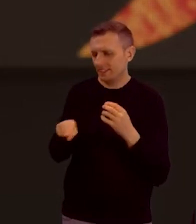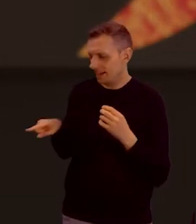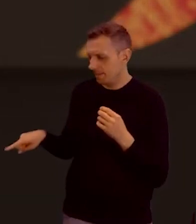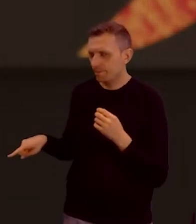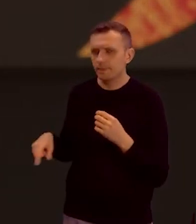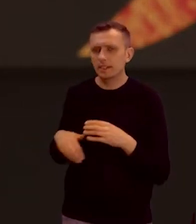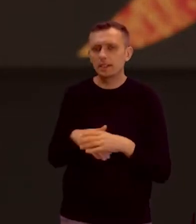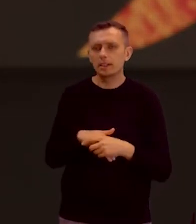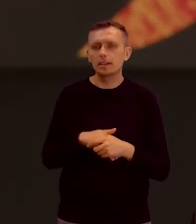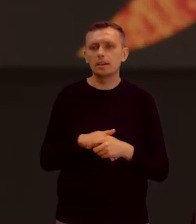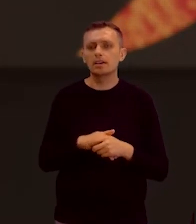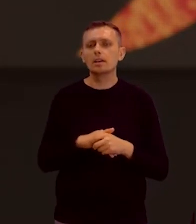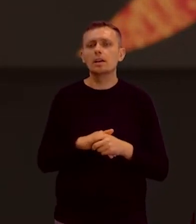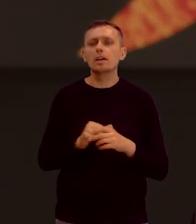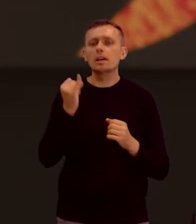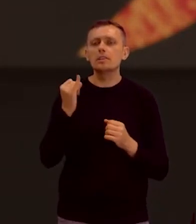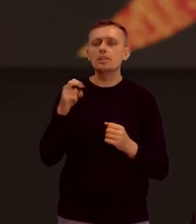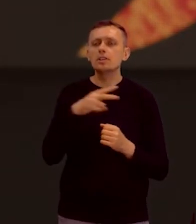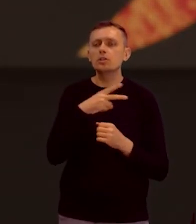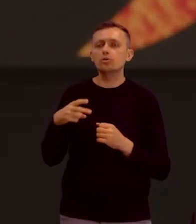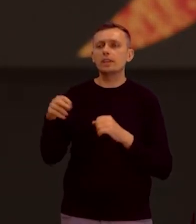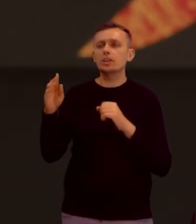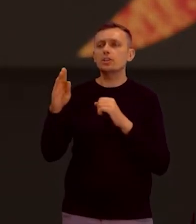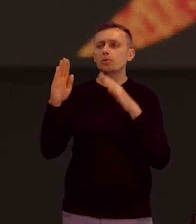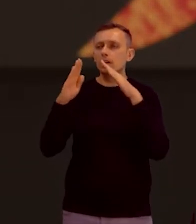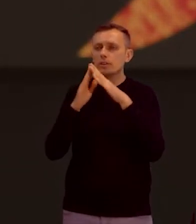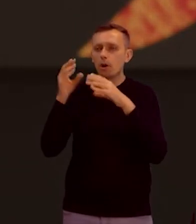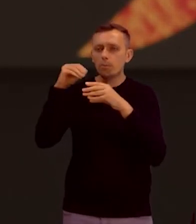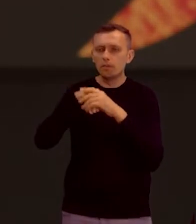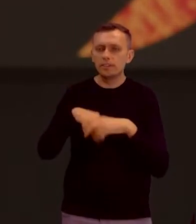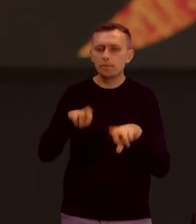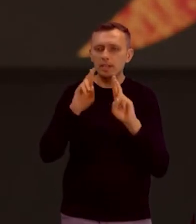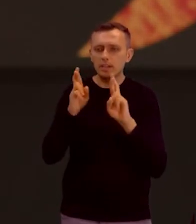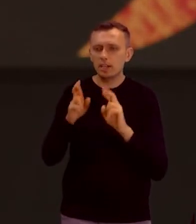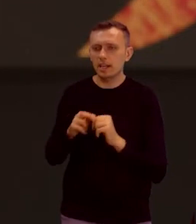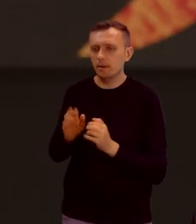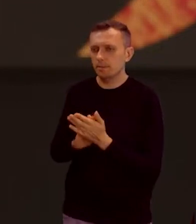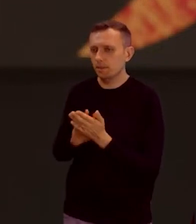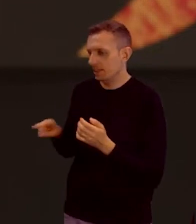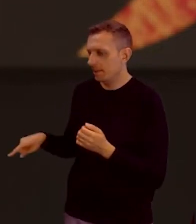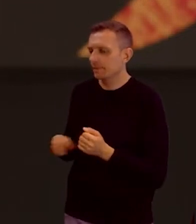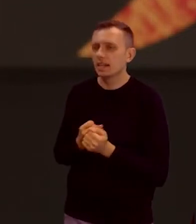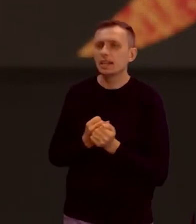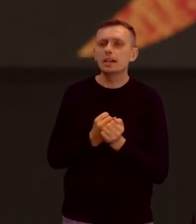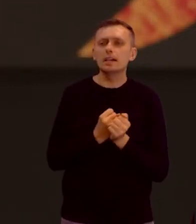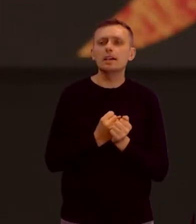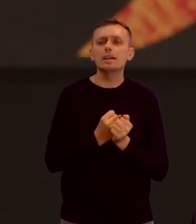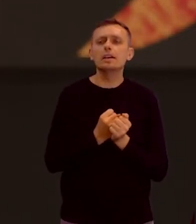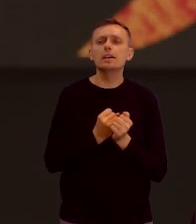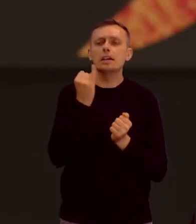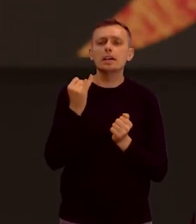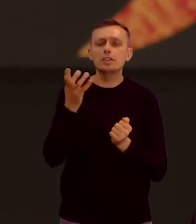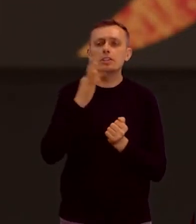jak sadzonki oliwne wokół twojego stołu. Tak właśnie błogosławiony będzie ten, kto żyje